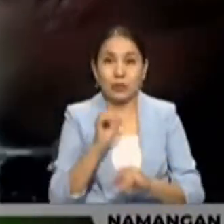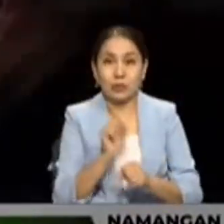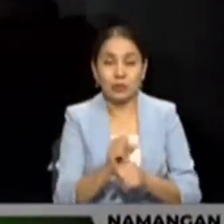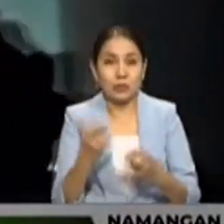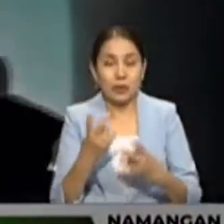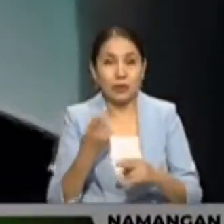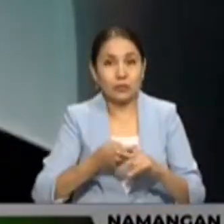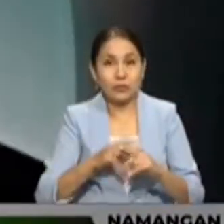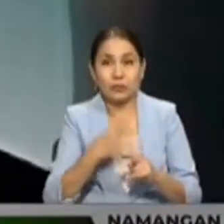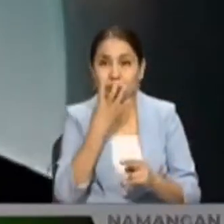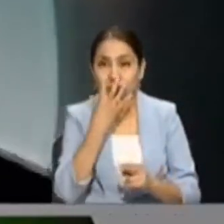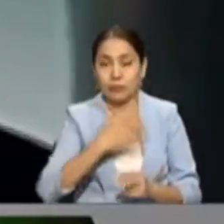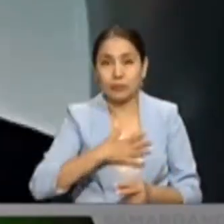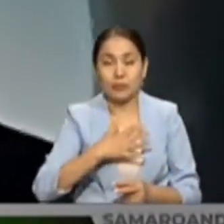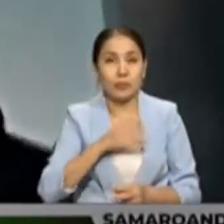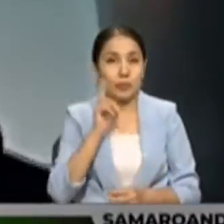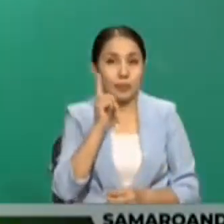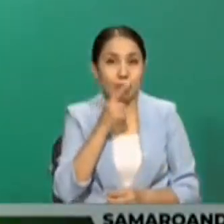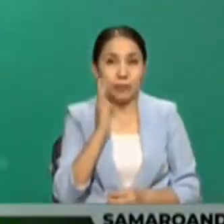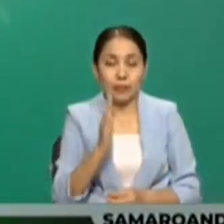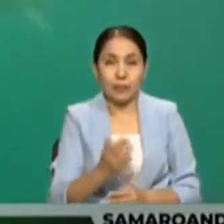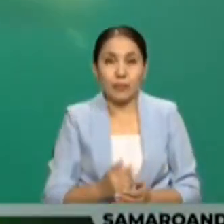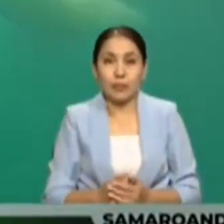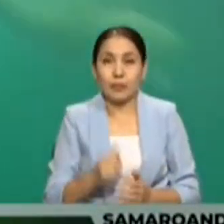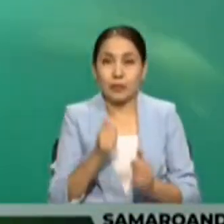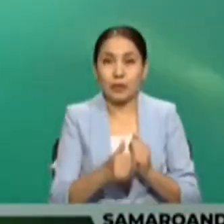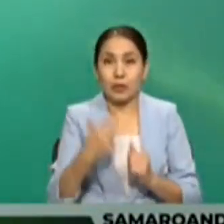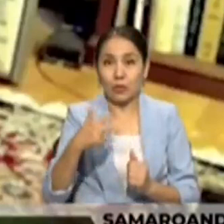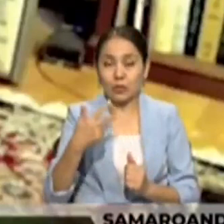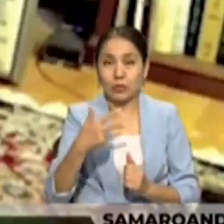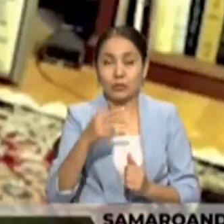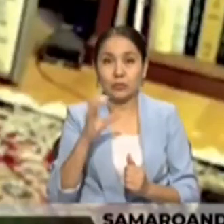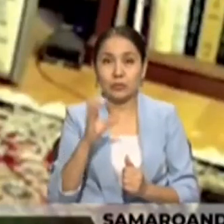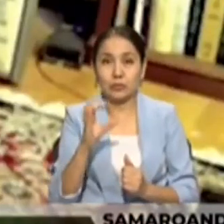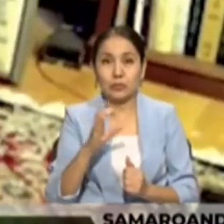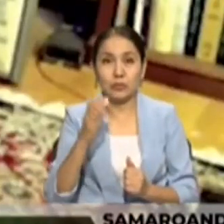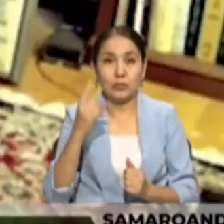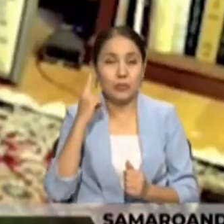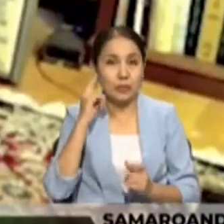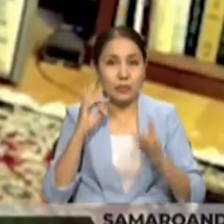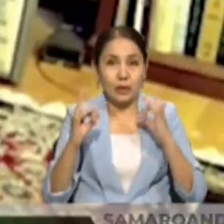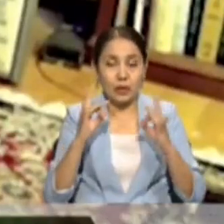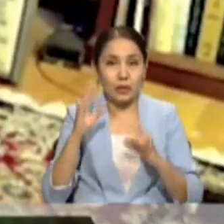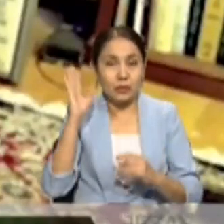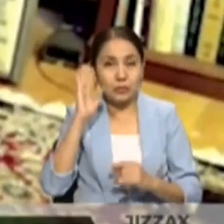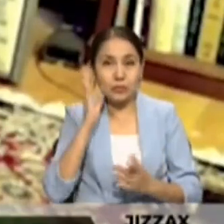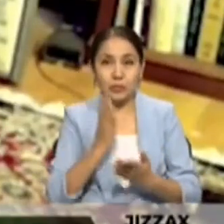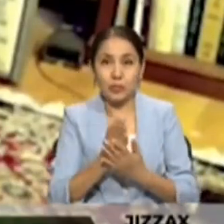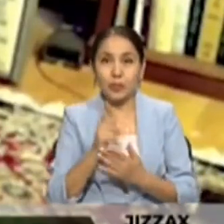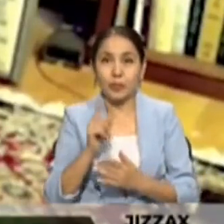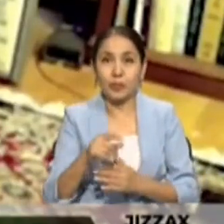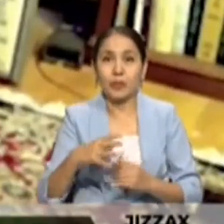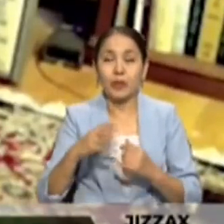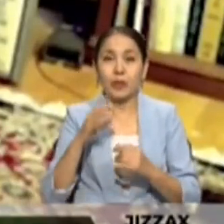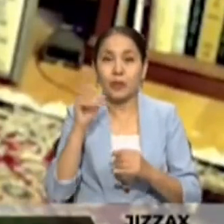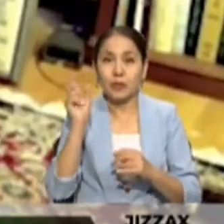lozim. Shunda kislorod uzoqroq vaqtga yetishi mumkin. Har 30 daqiqada suv tubidan taqillagan shovqinlar kelmoqda. Tadqiqotchi g'avvos Pol